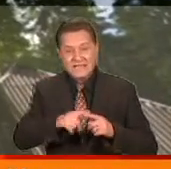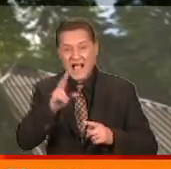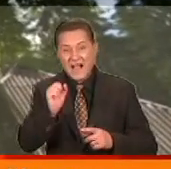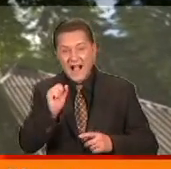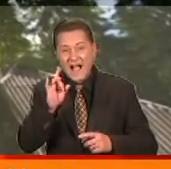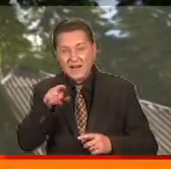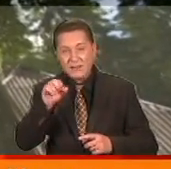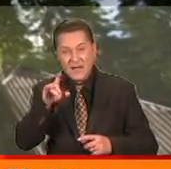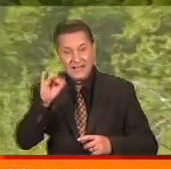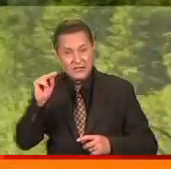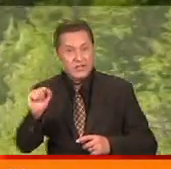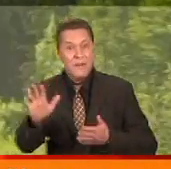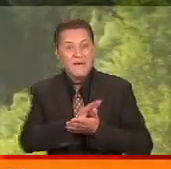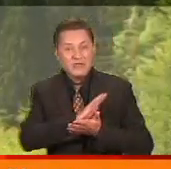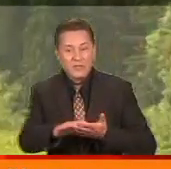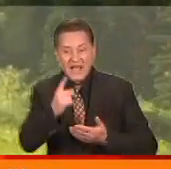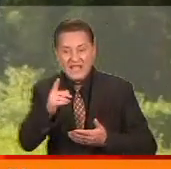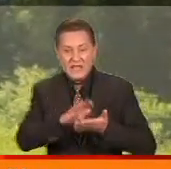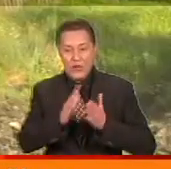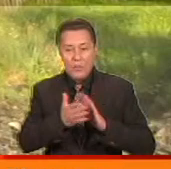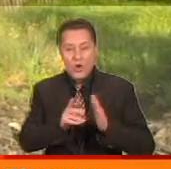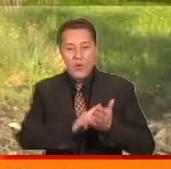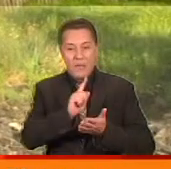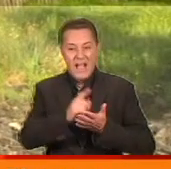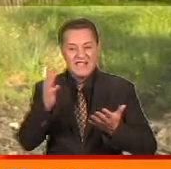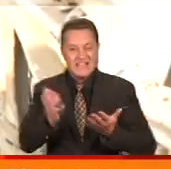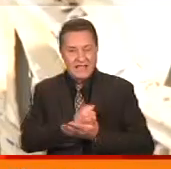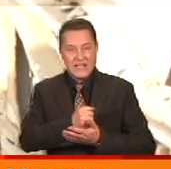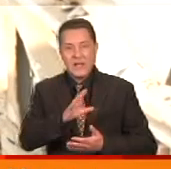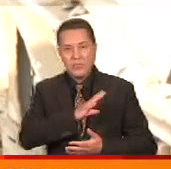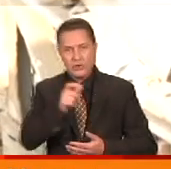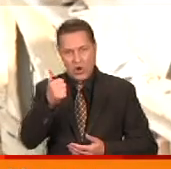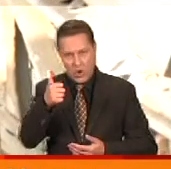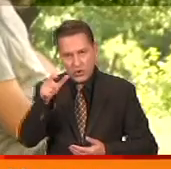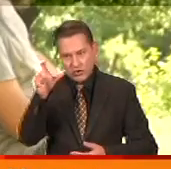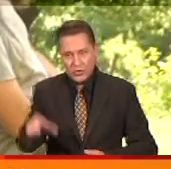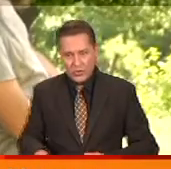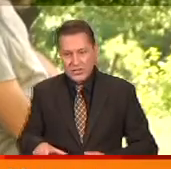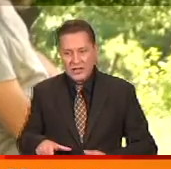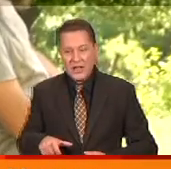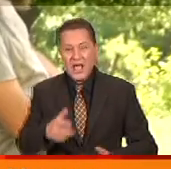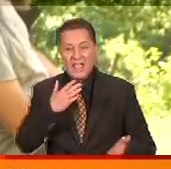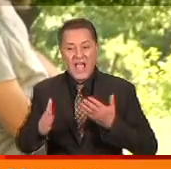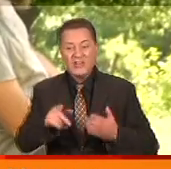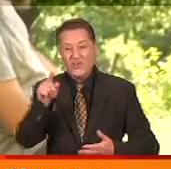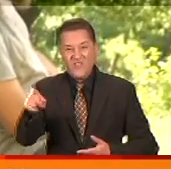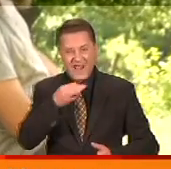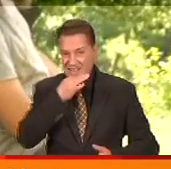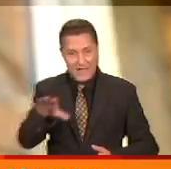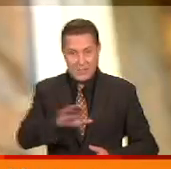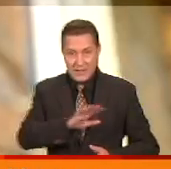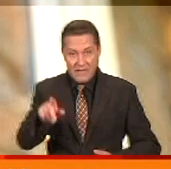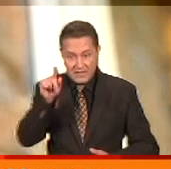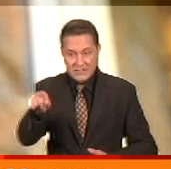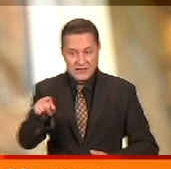цілковито безоплатно. Єдина умова – ви маєте його знайти і бути хорошою людиною. Бо, кажу, якщо ви йому неприємні,